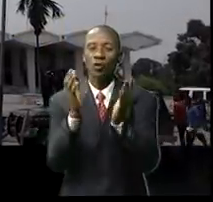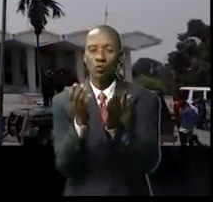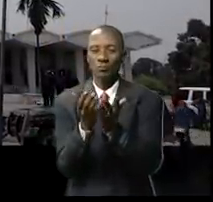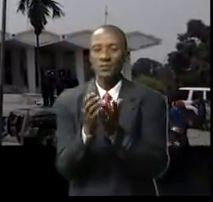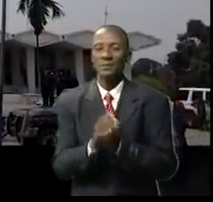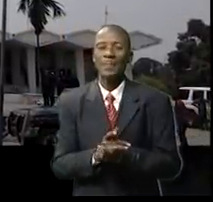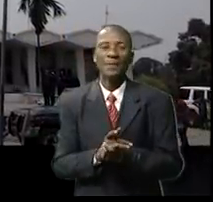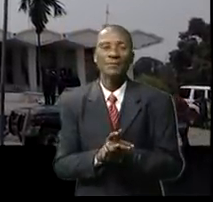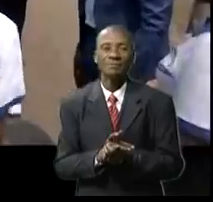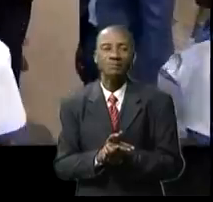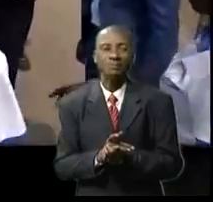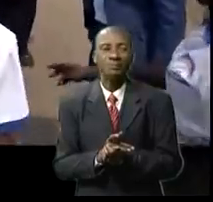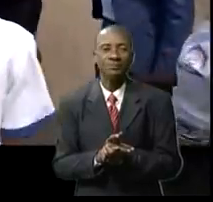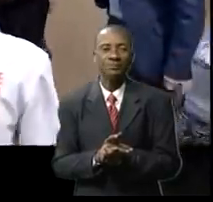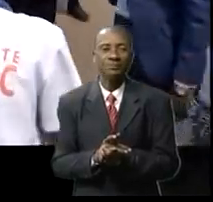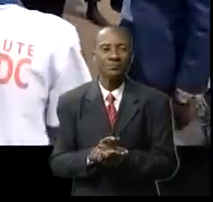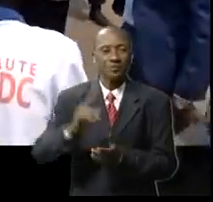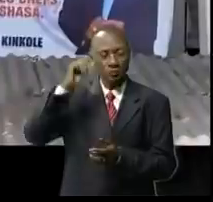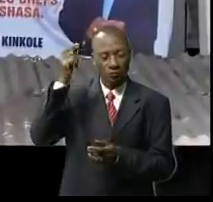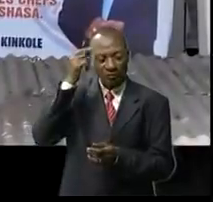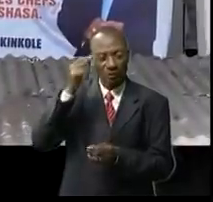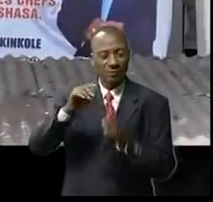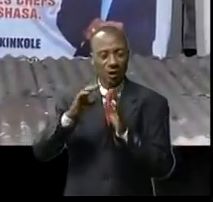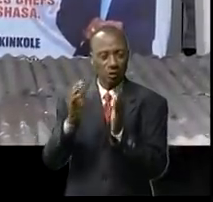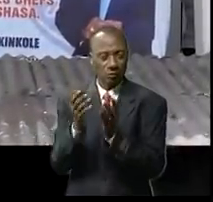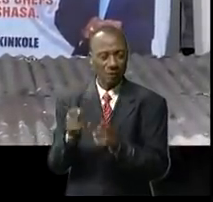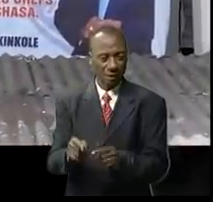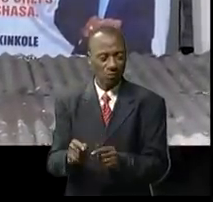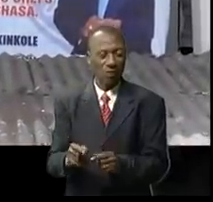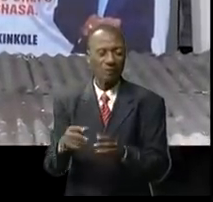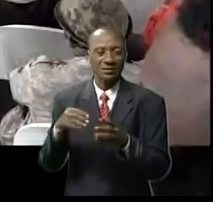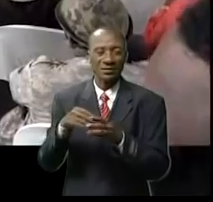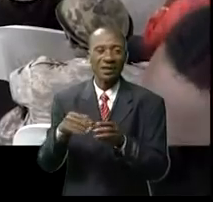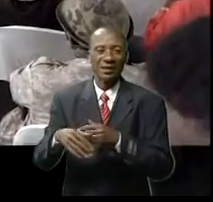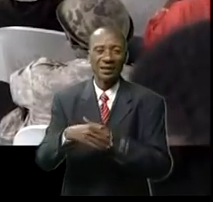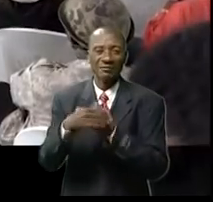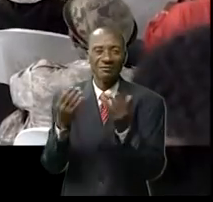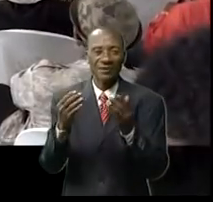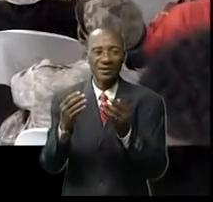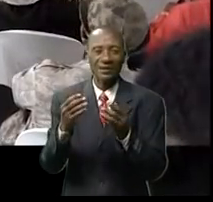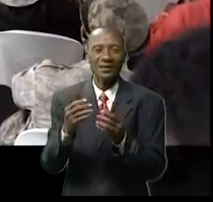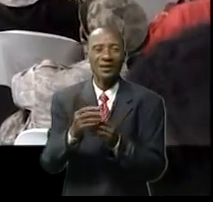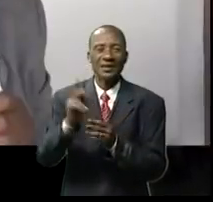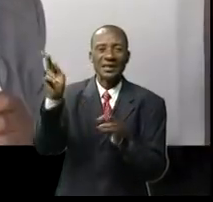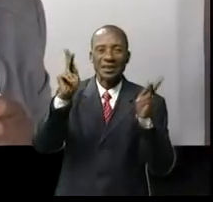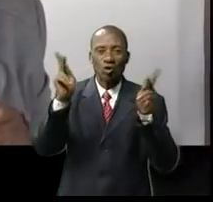maison communale d'Esselé qui a abrité cette réunion à Kinkolé. L'objectif du ministre provincial Marcel Mokilinga